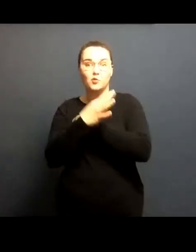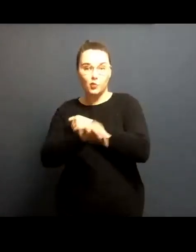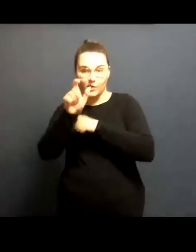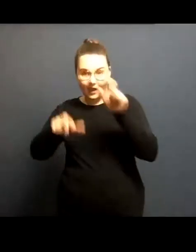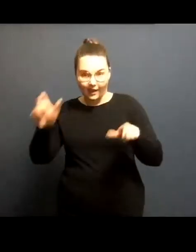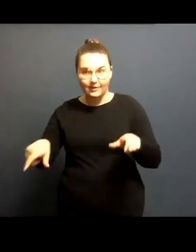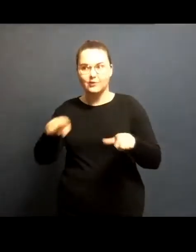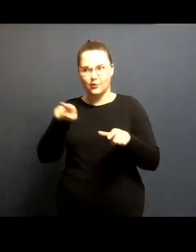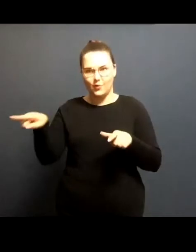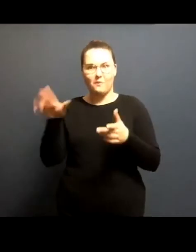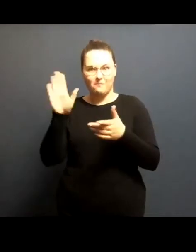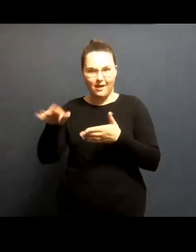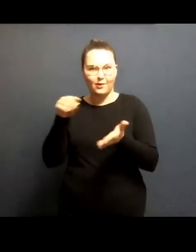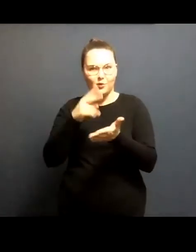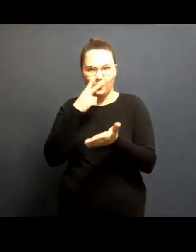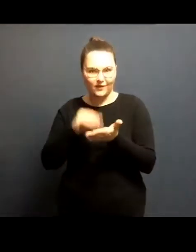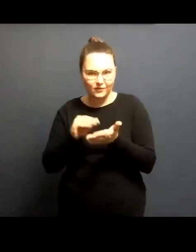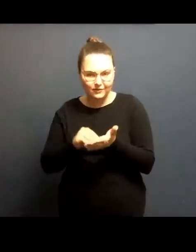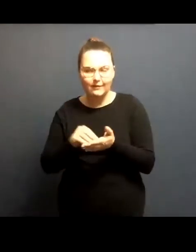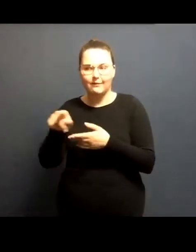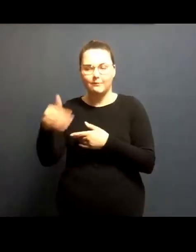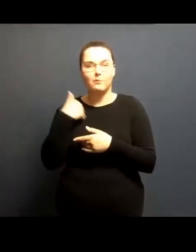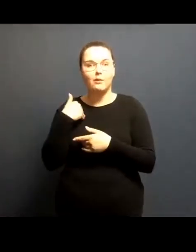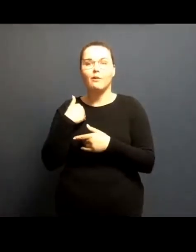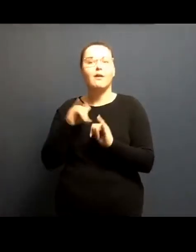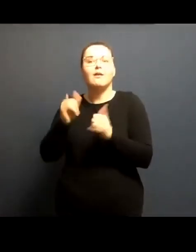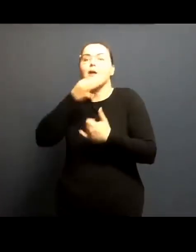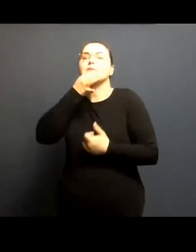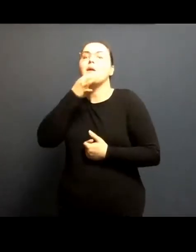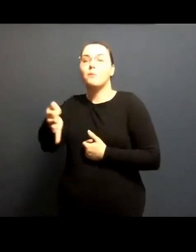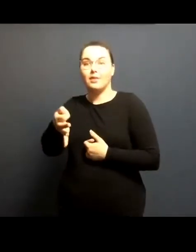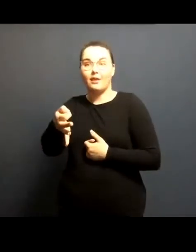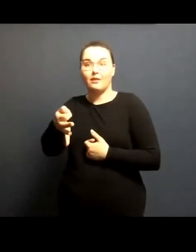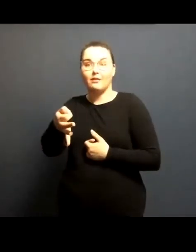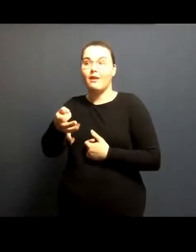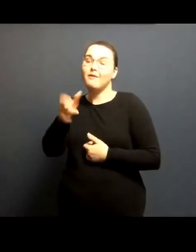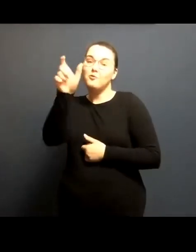niekiedy, że po prostu ogólnie starego człowieka pytać o ciało, to niezbyt grzecznie.